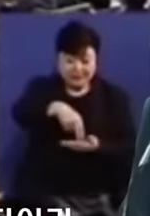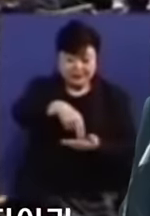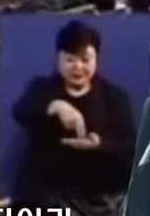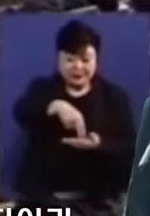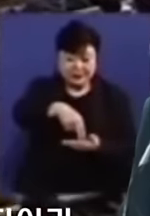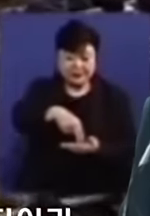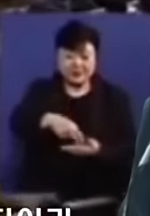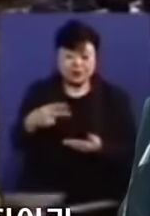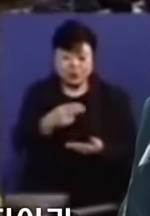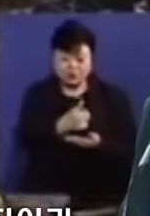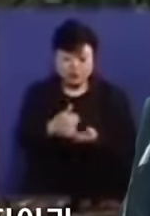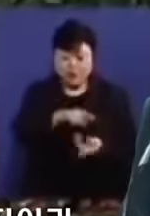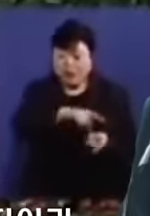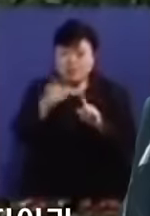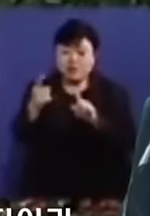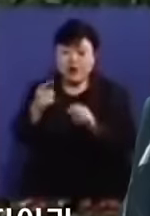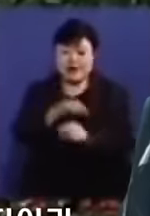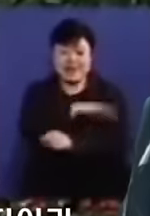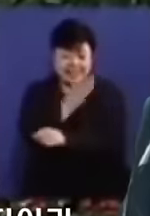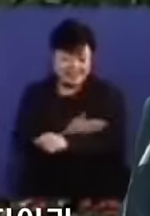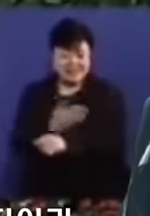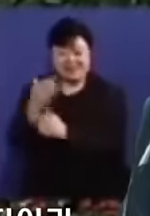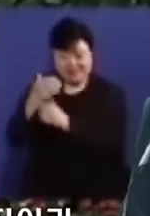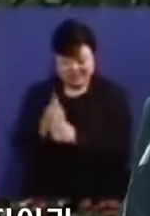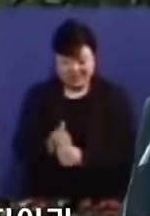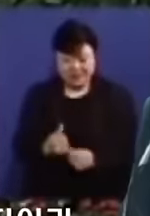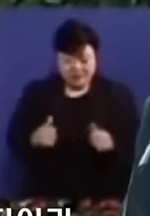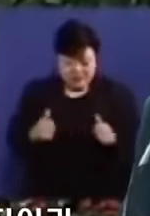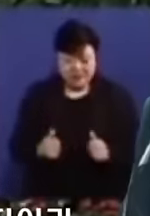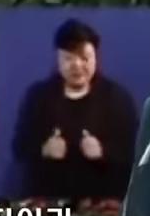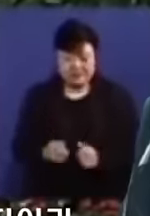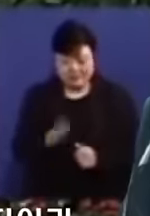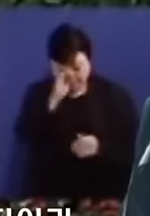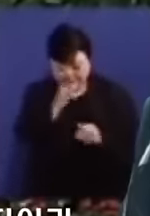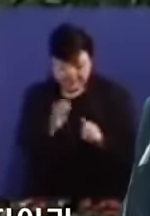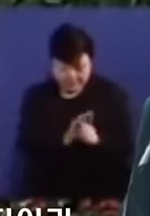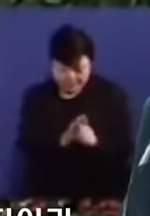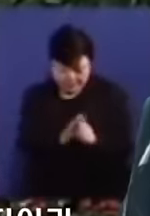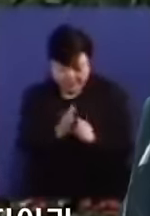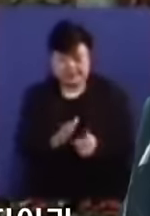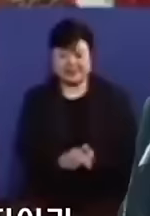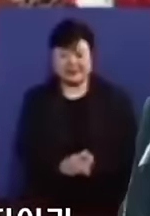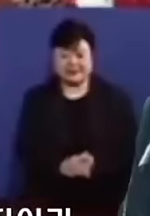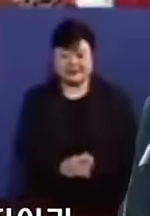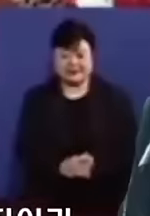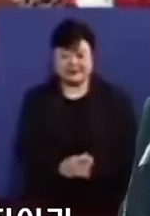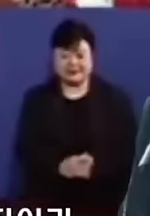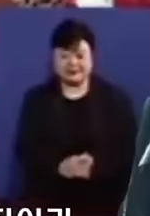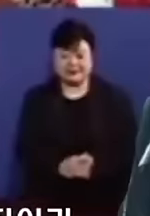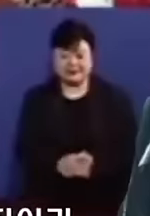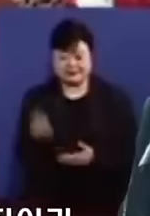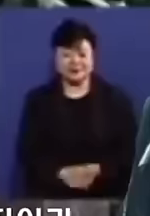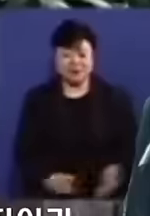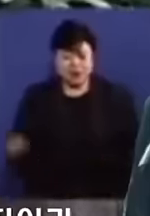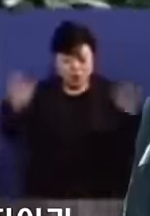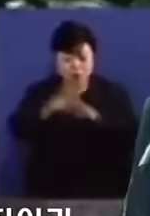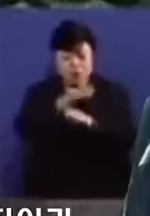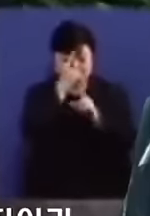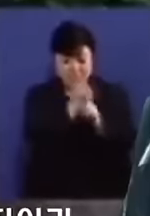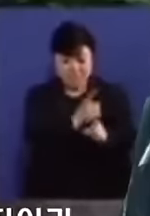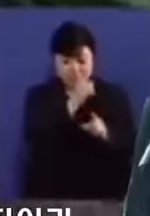일어났습니다. 그리고 주님의 부활의 능력에 의지하여 열심히 환자들을 돌볼 수 있었습니다. 이때 그의 지은 찬송이